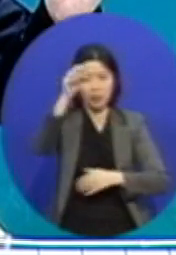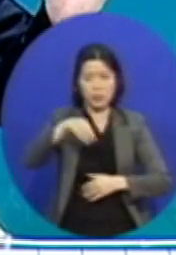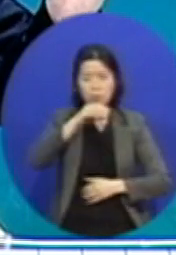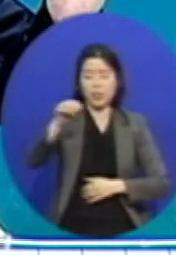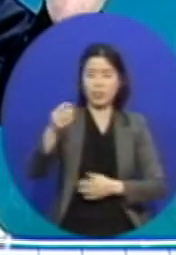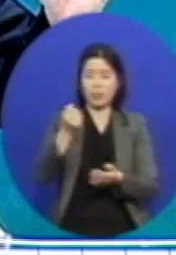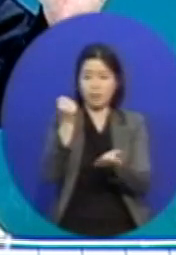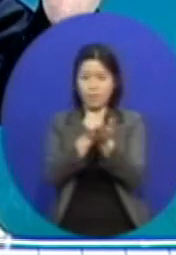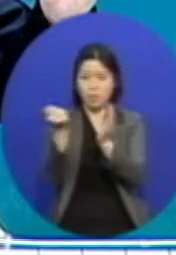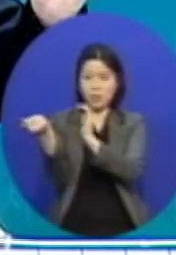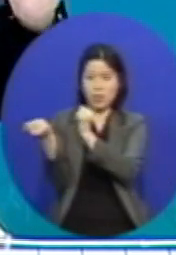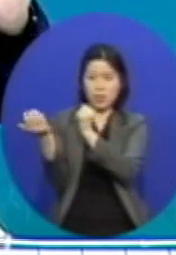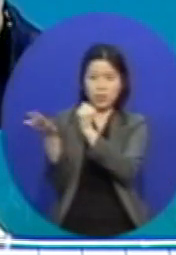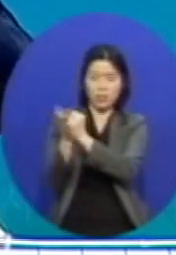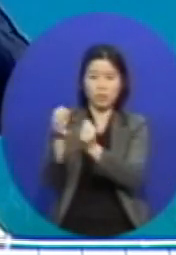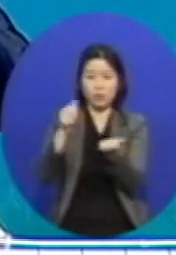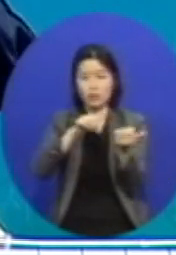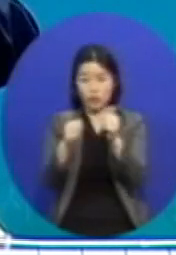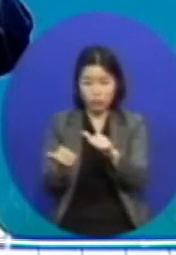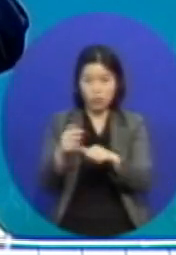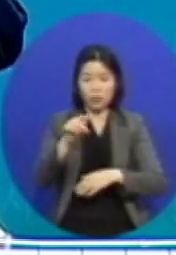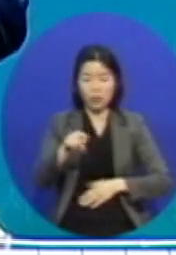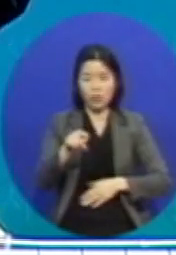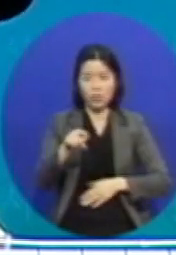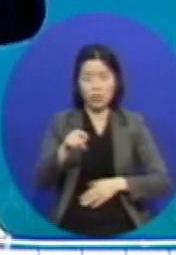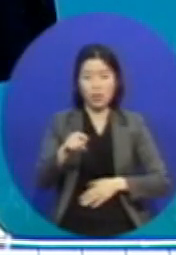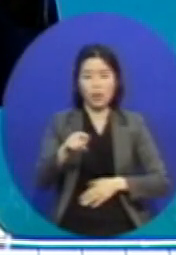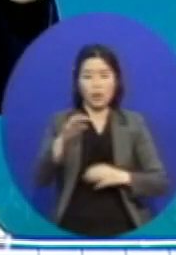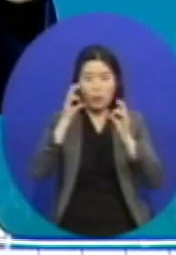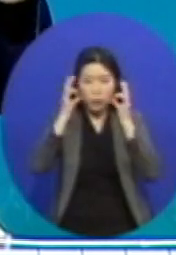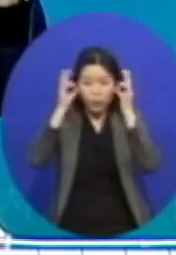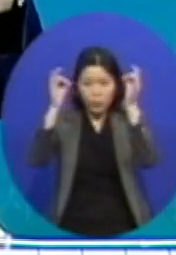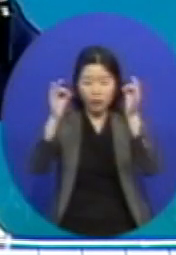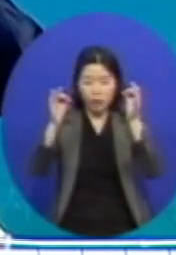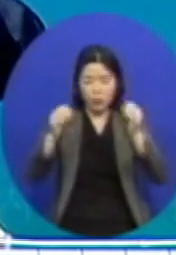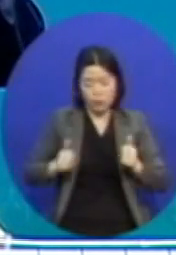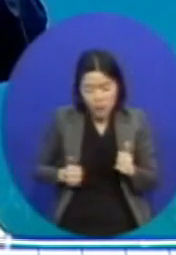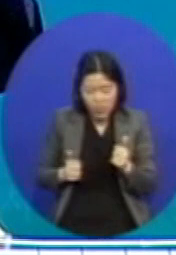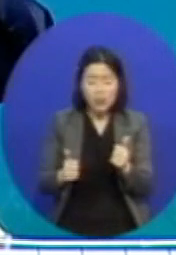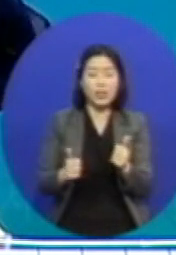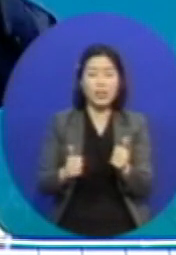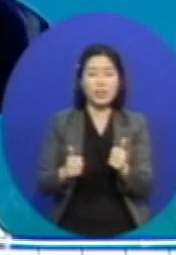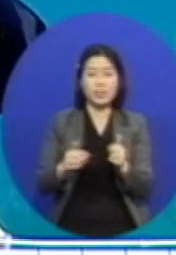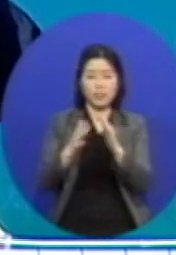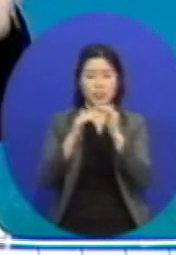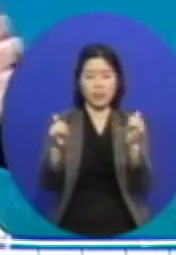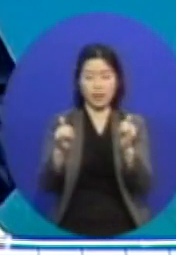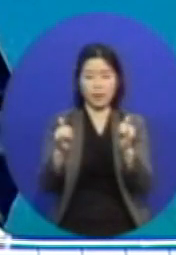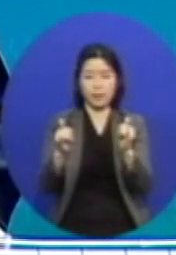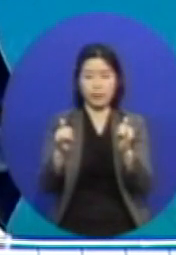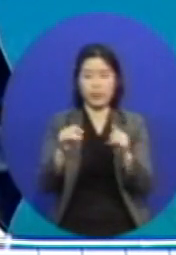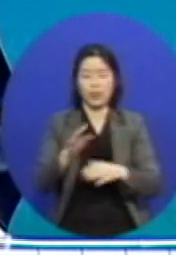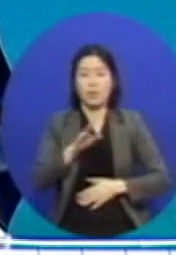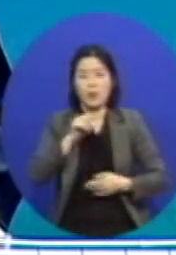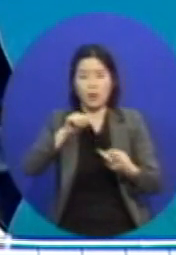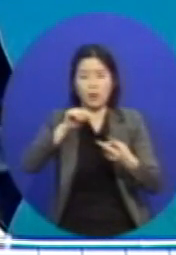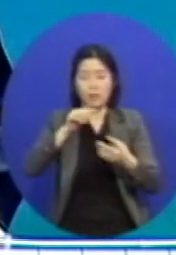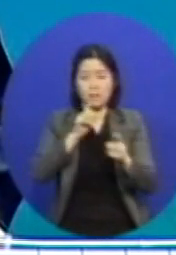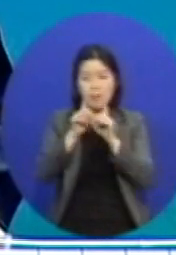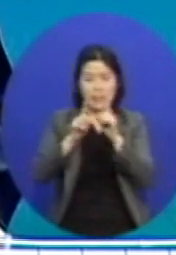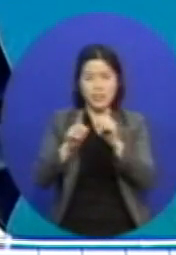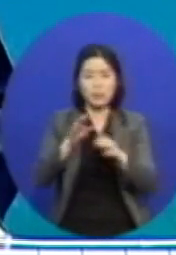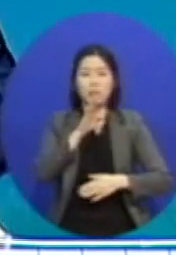죽는거 여러분 노력하려고 애쓰시는 분들 말씀을 정말 이해 못하시는